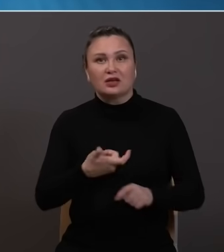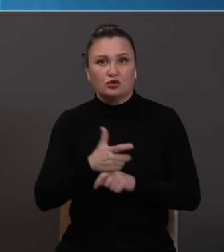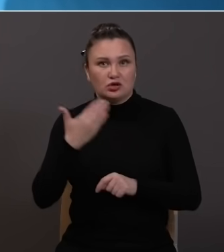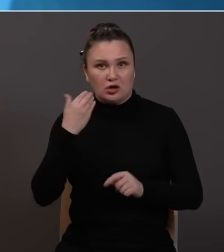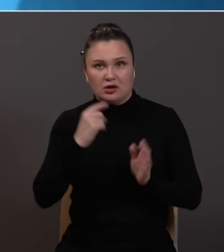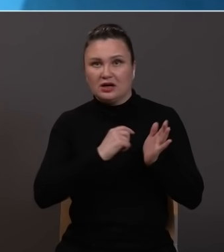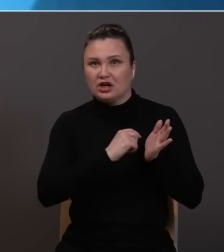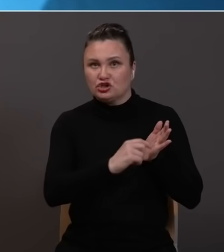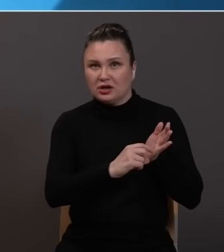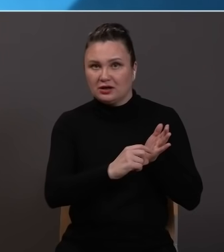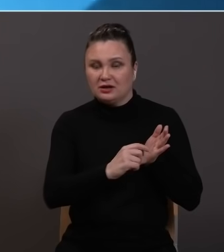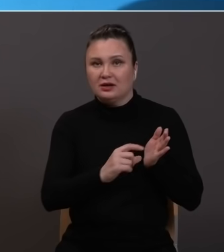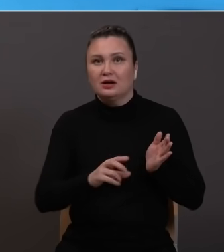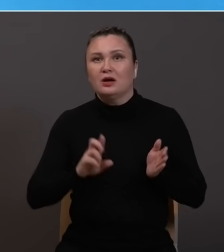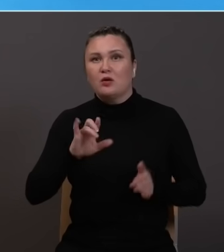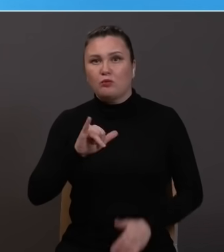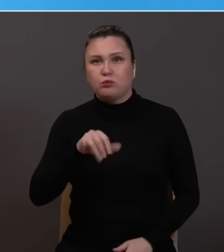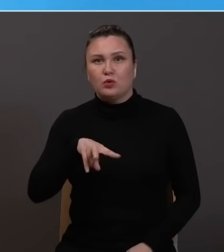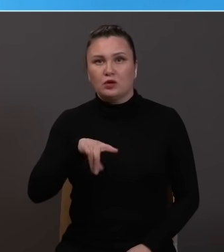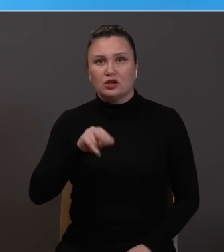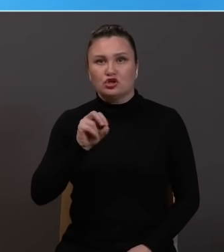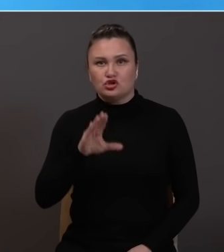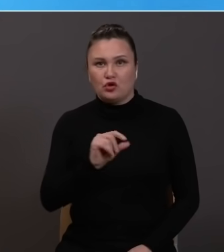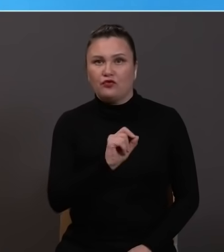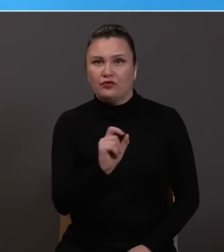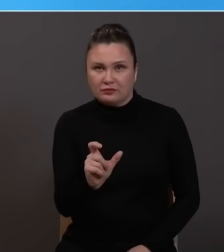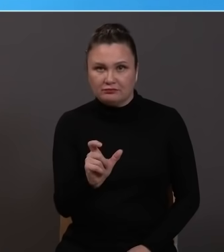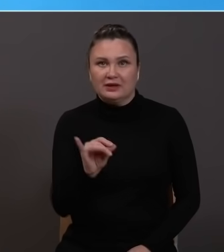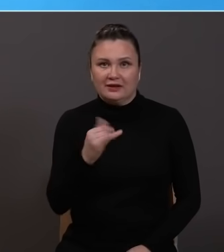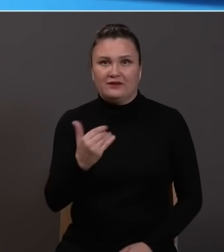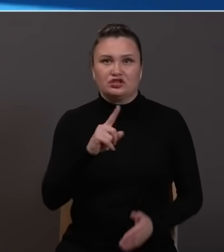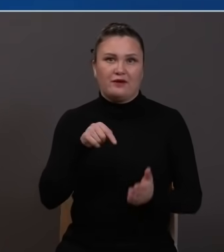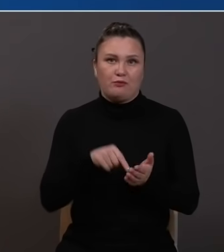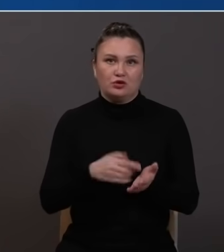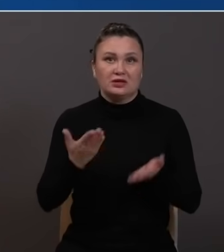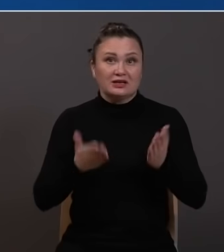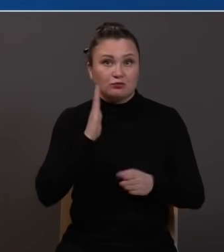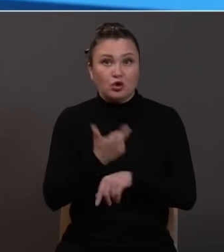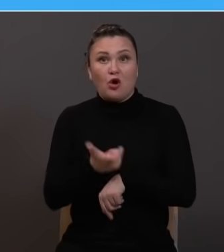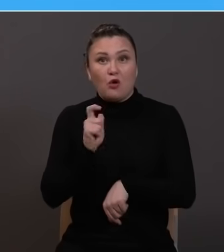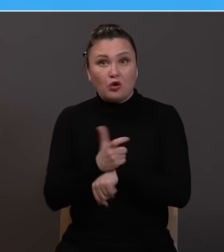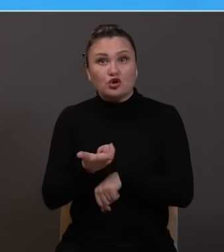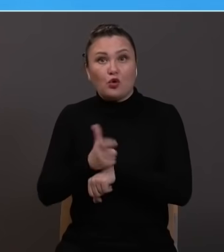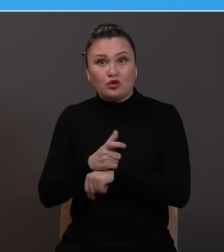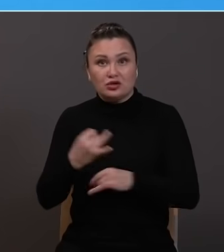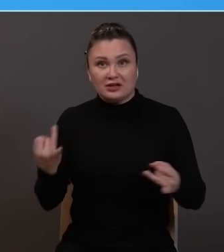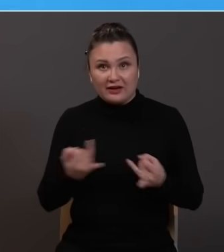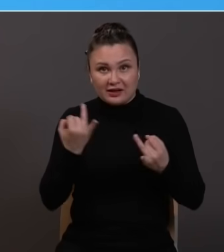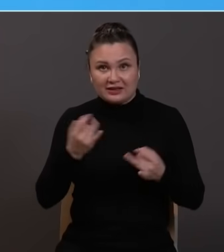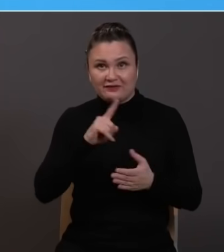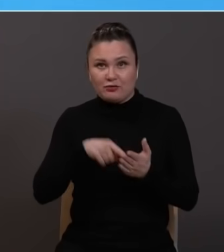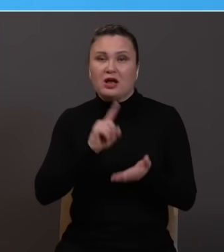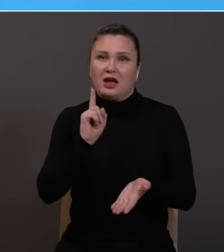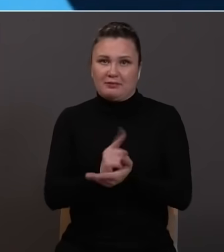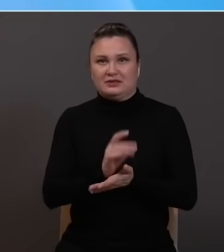легко. Хэштег «Булычев», пробел и интересующий ваш вопрос. Если это будет очень-очень интересный вопрос, мы обязательно его озвучим